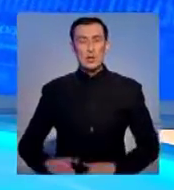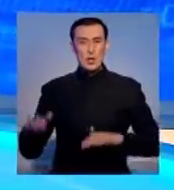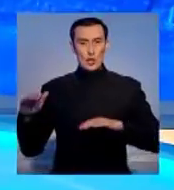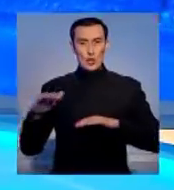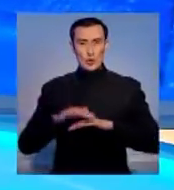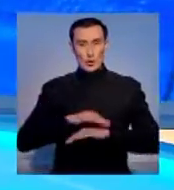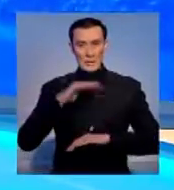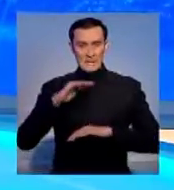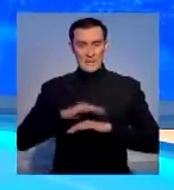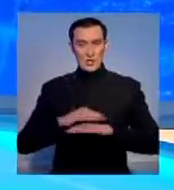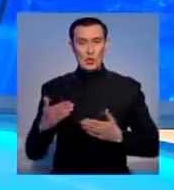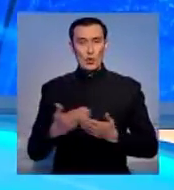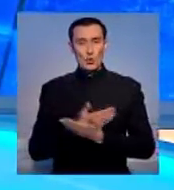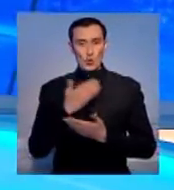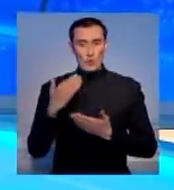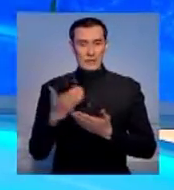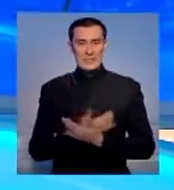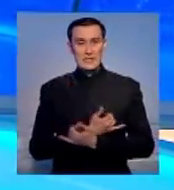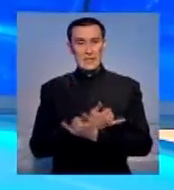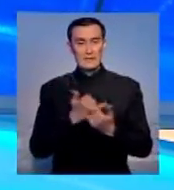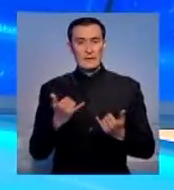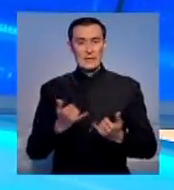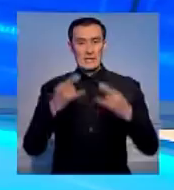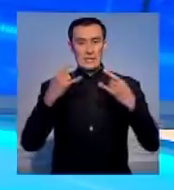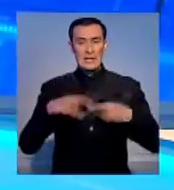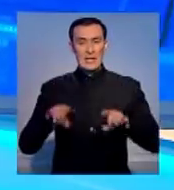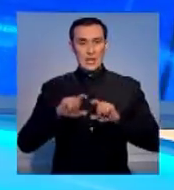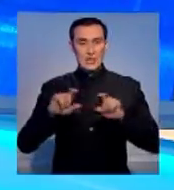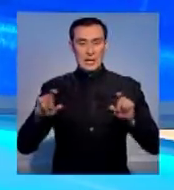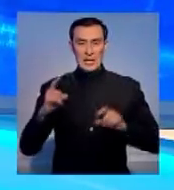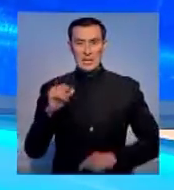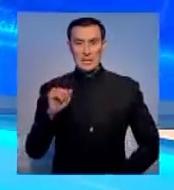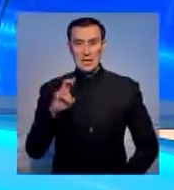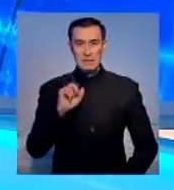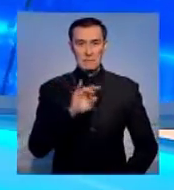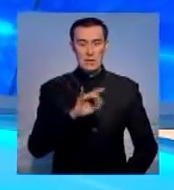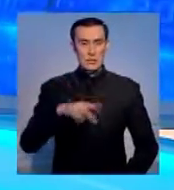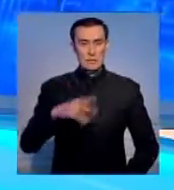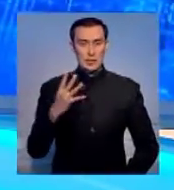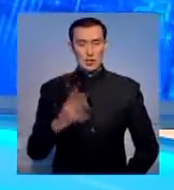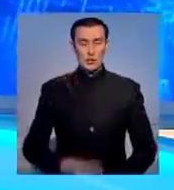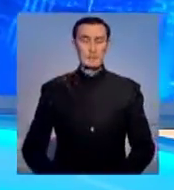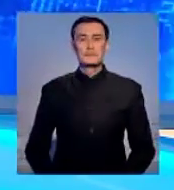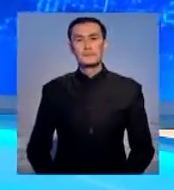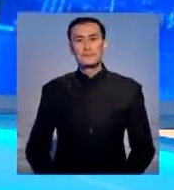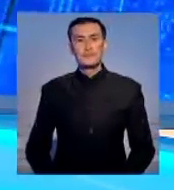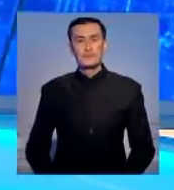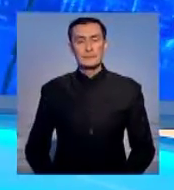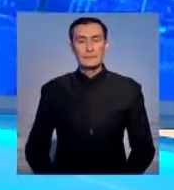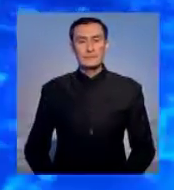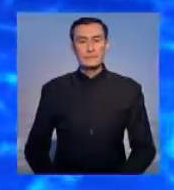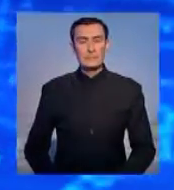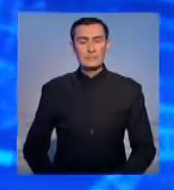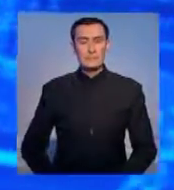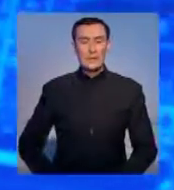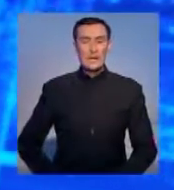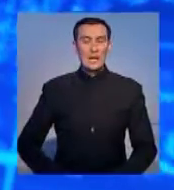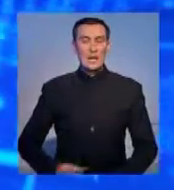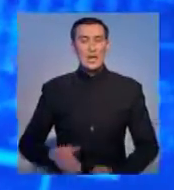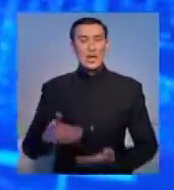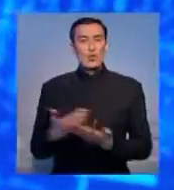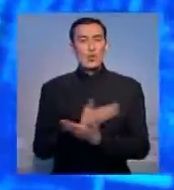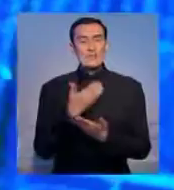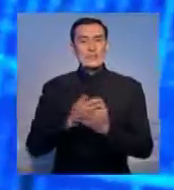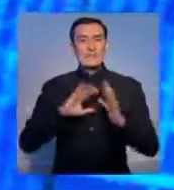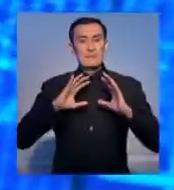Вы смотрите новости с сурдопереводом. Меня зовут Лаура Жакупова. Моего коллегу Хасан Исраилов. Добрый вечер. Выпуск начнем с